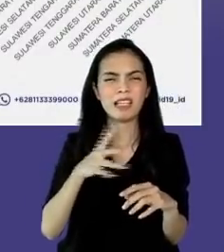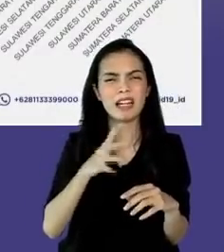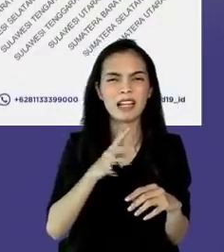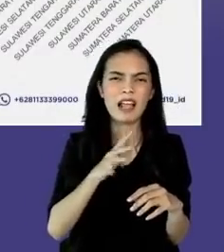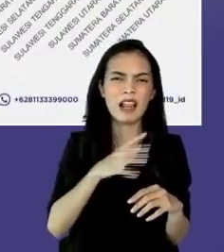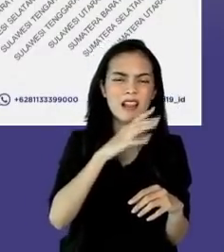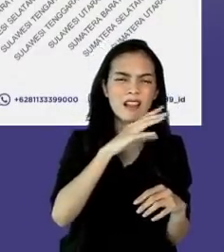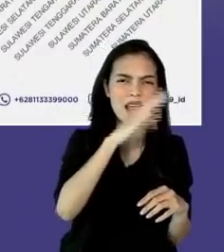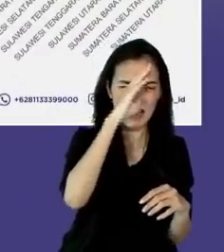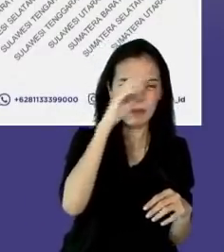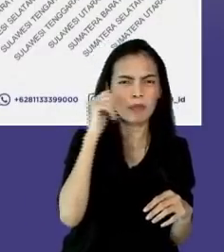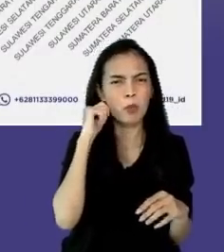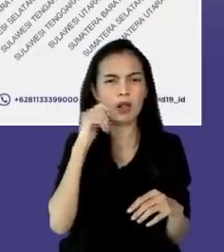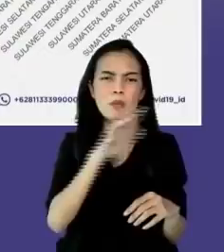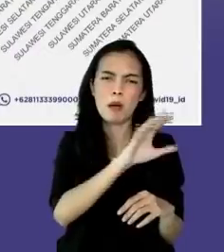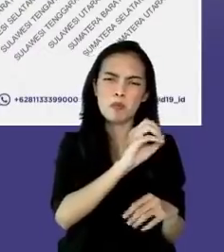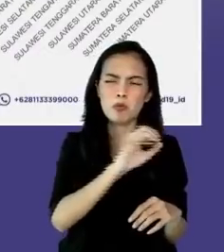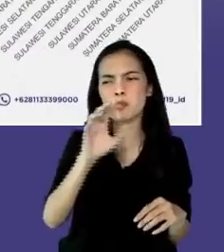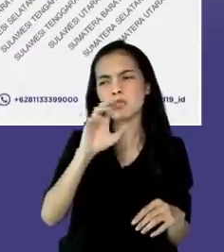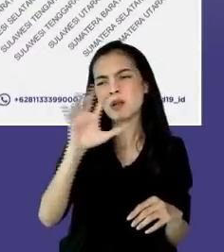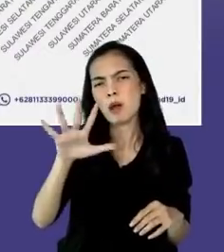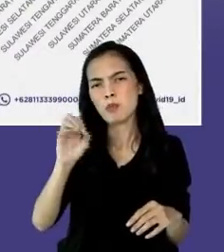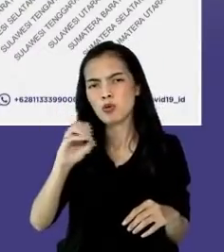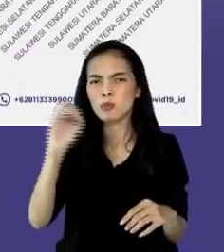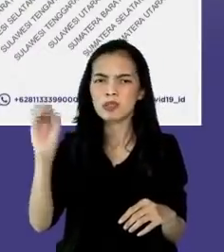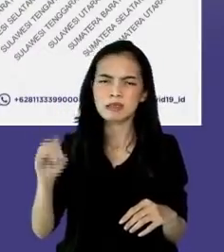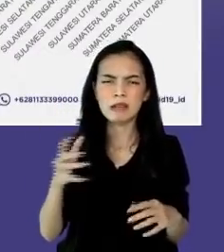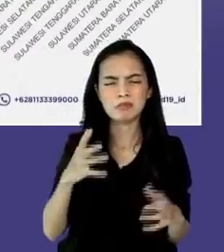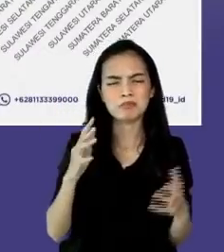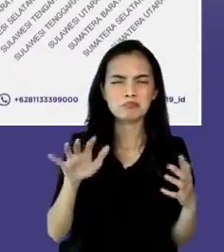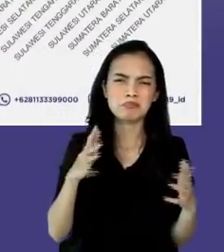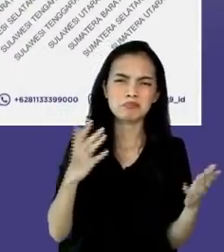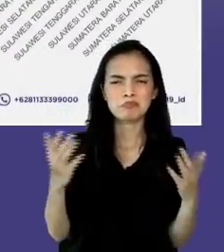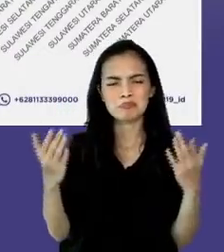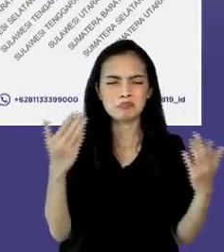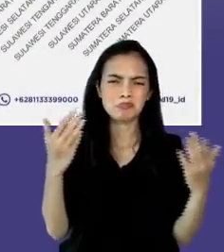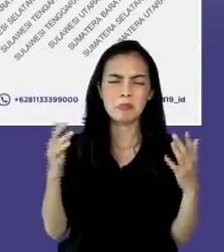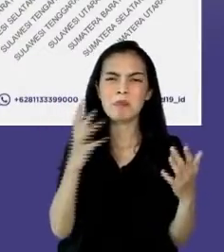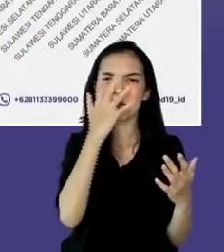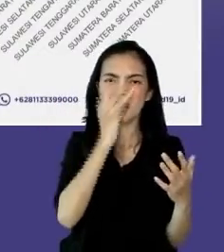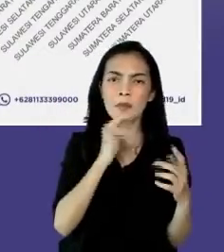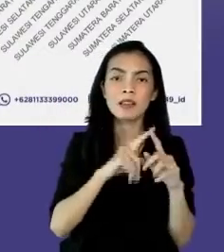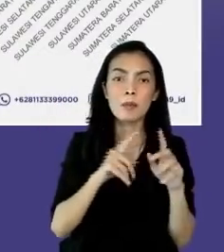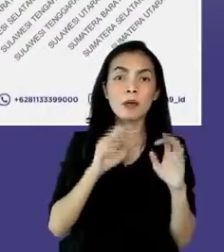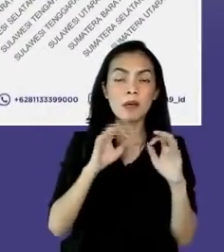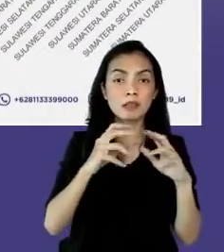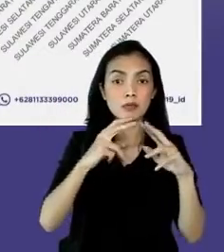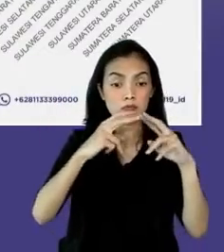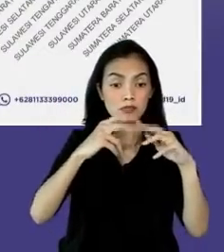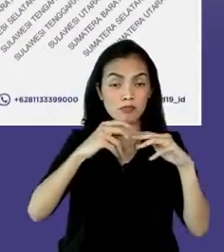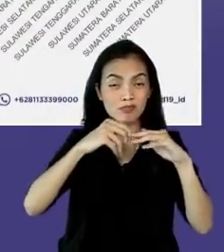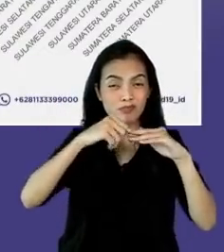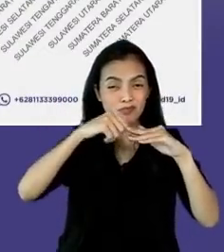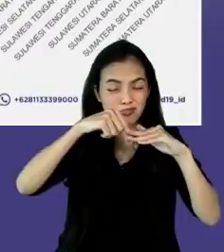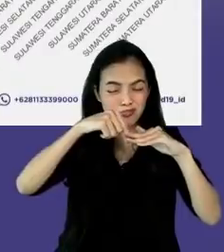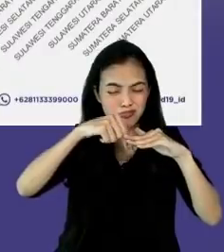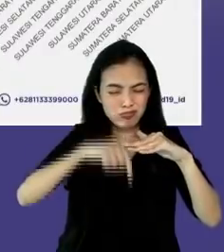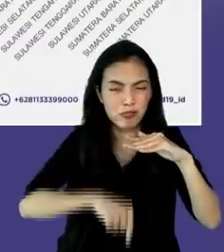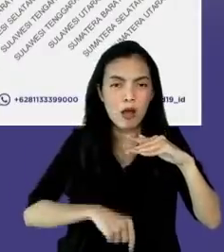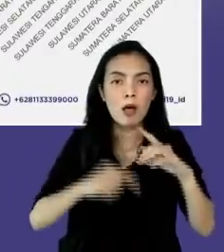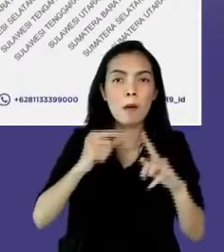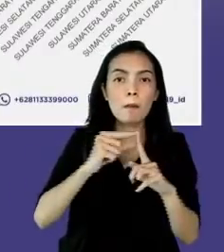mirip-mirip lah laki-laki dan perempuan ini distribusi kematiannya hampir-hampir sama. Tapi kemudian ketika saya coba breakdown ke